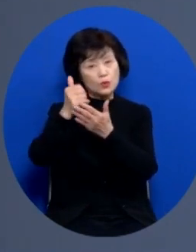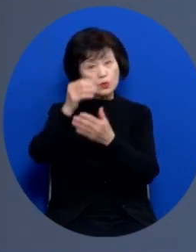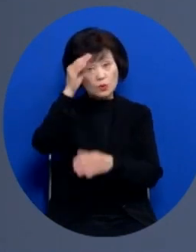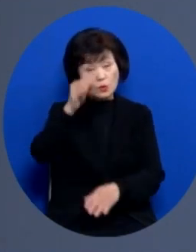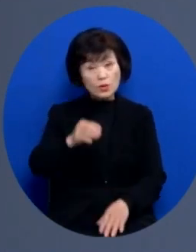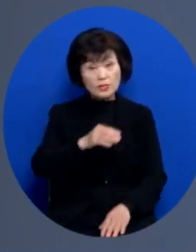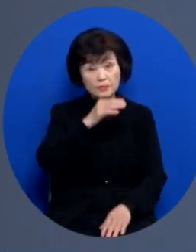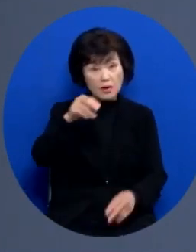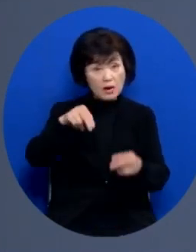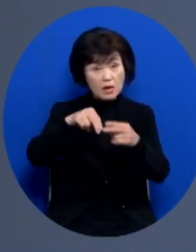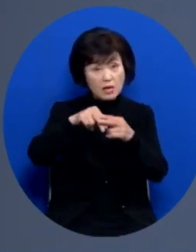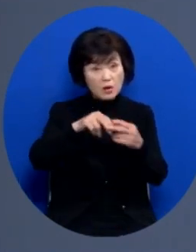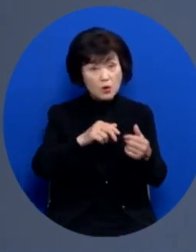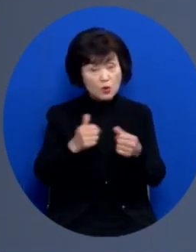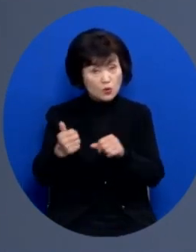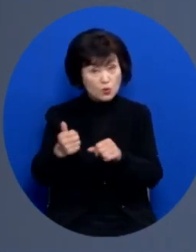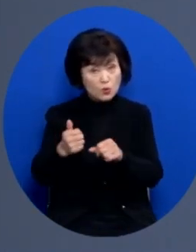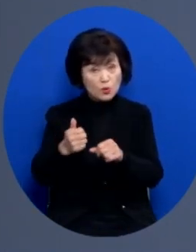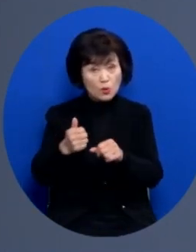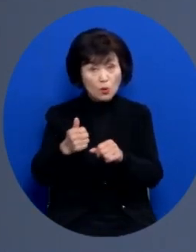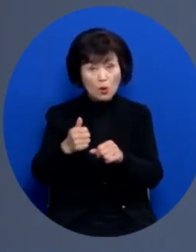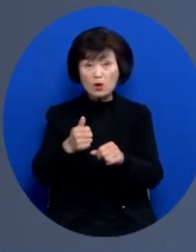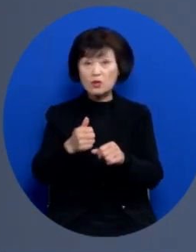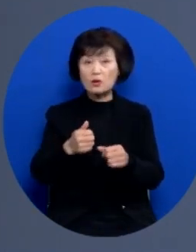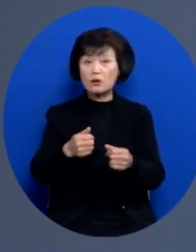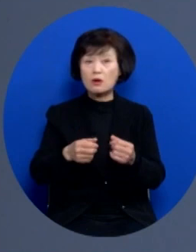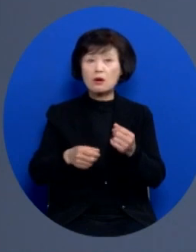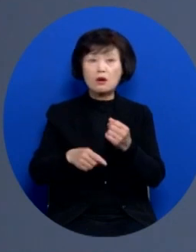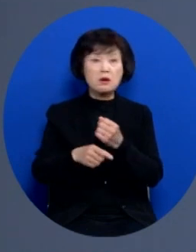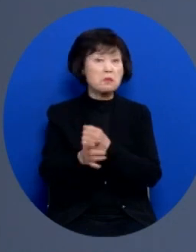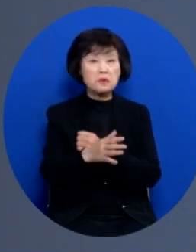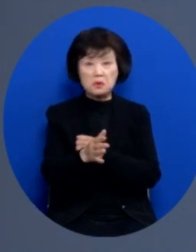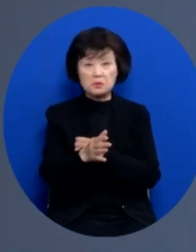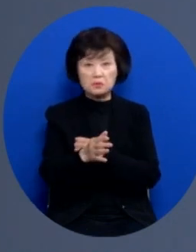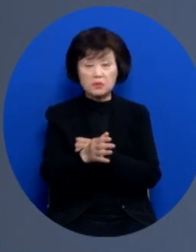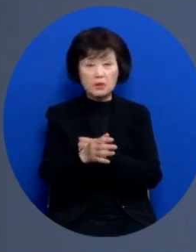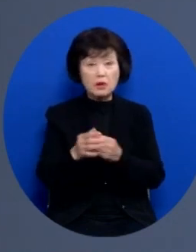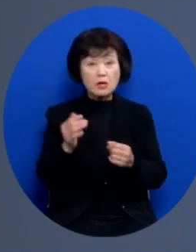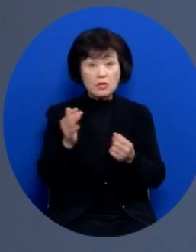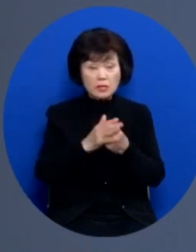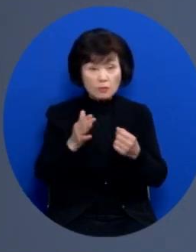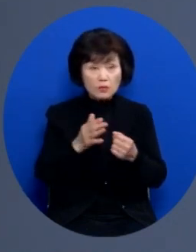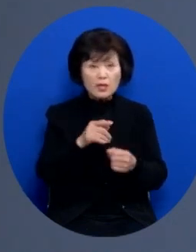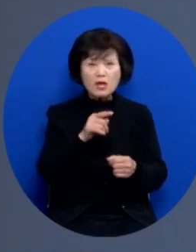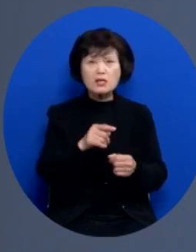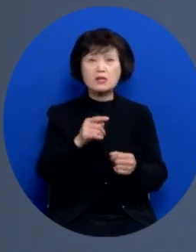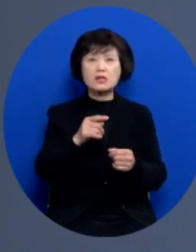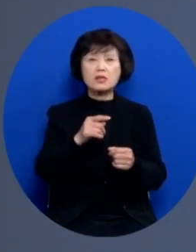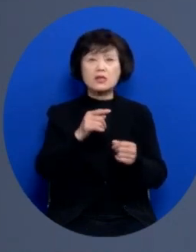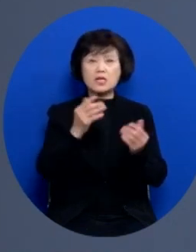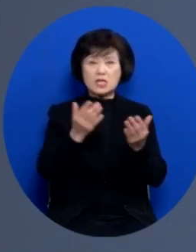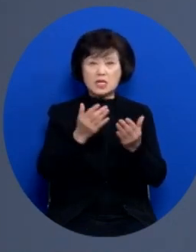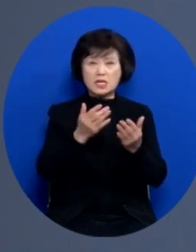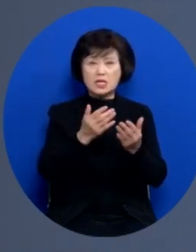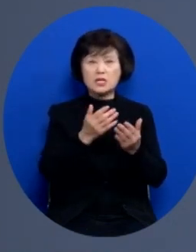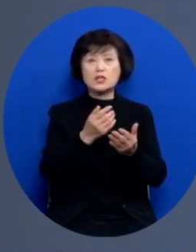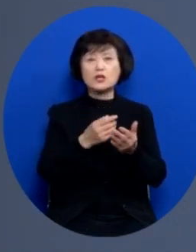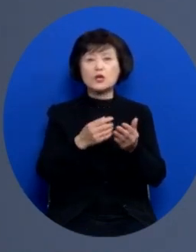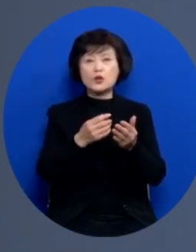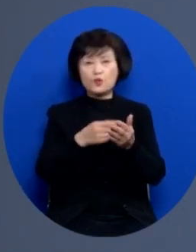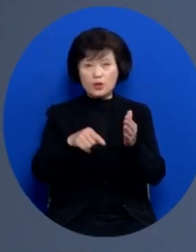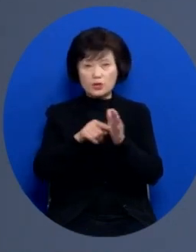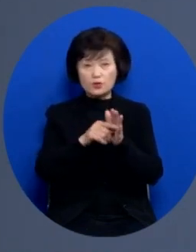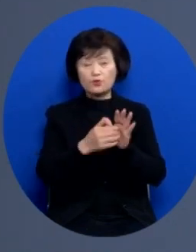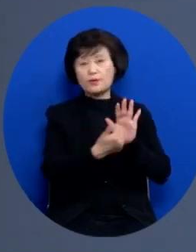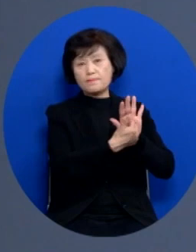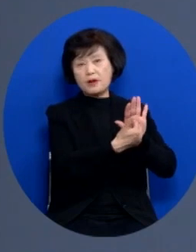이유가 상실되는 것입니다. 예수 그리스도의 십자가 사건을 소외시키는 그 모든 일로부터 우리는 방어할 것입니다.